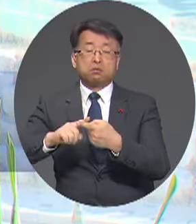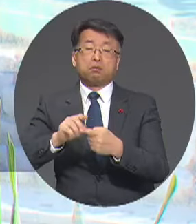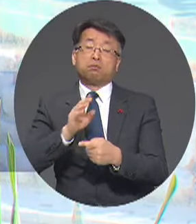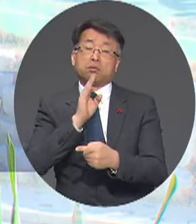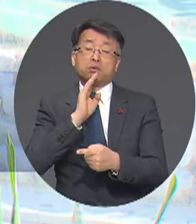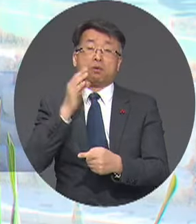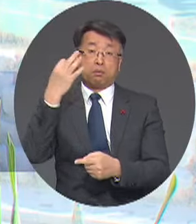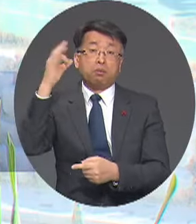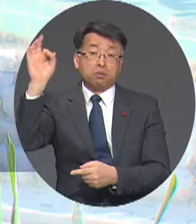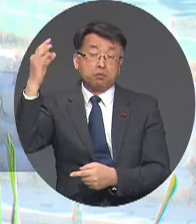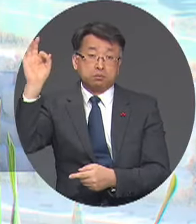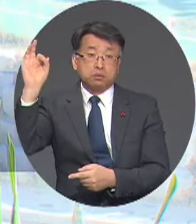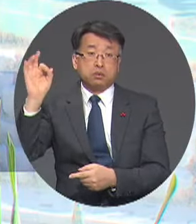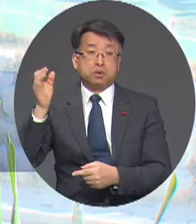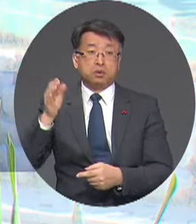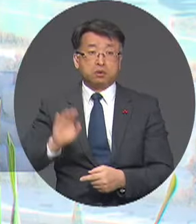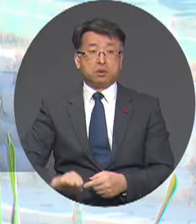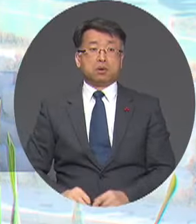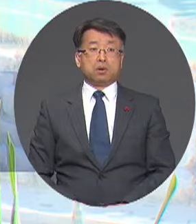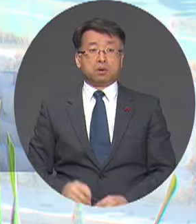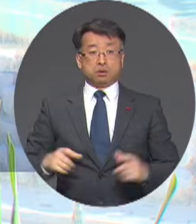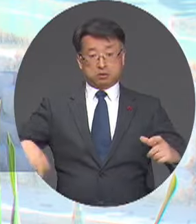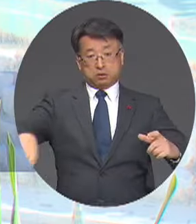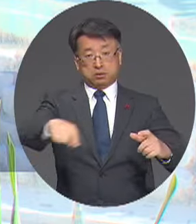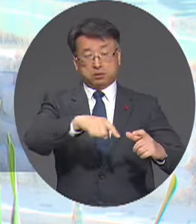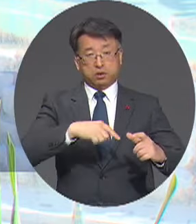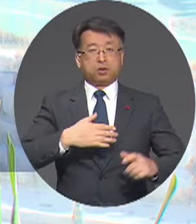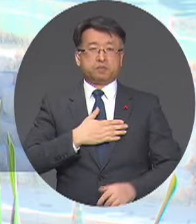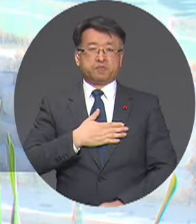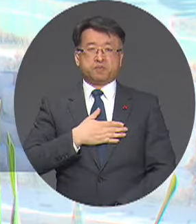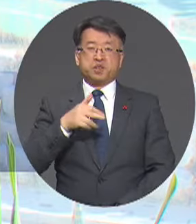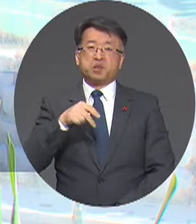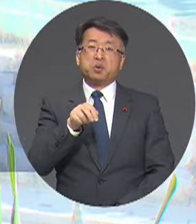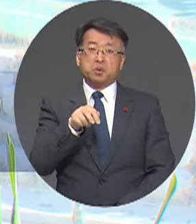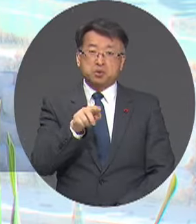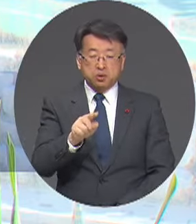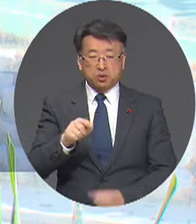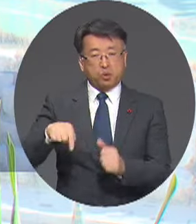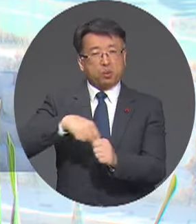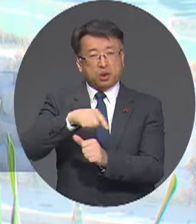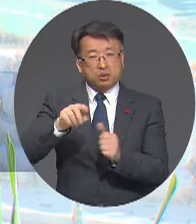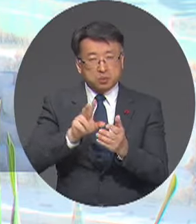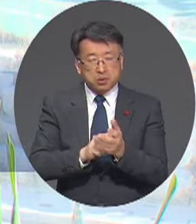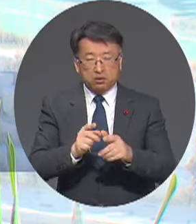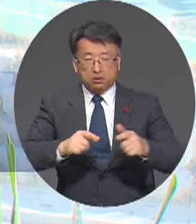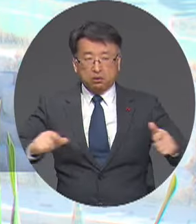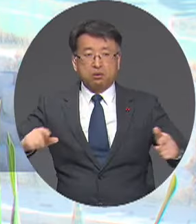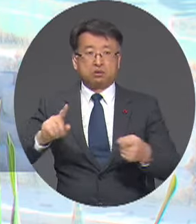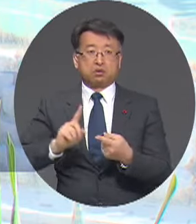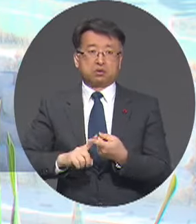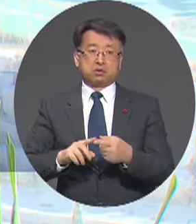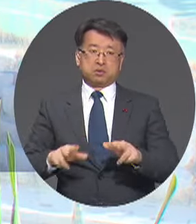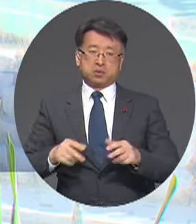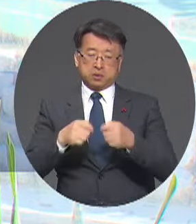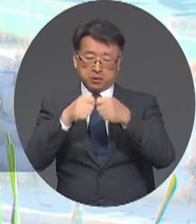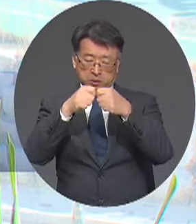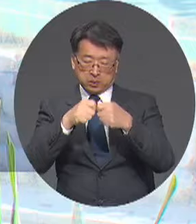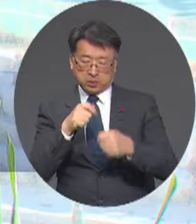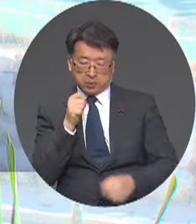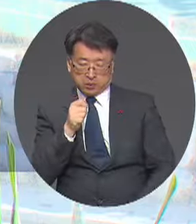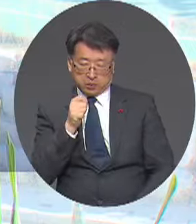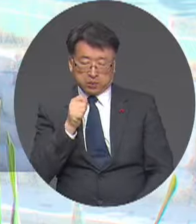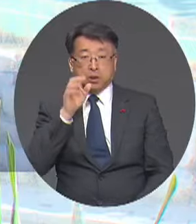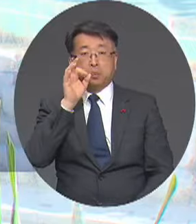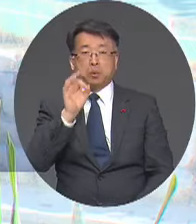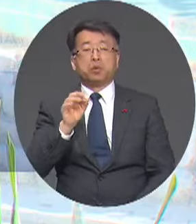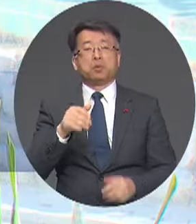생각합니다. 그렇지만 뭐 지역적인 정서라든지 환경 부분이라든지 여러 부분에서 저희들이 면밀히 검토가 돼야